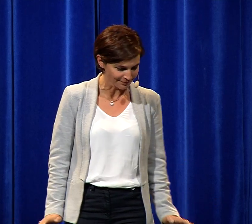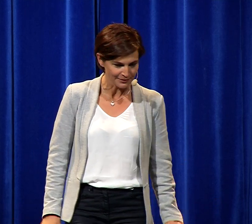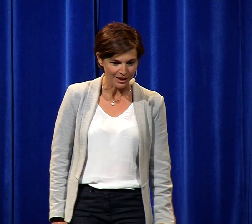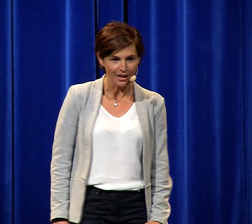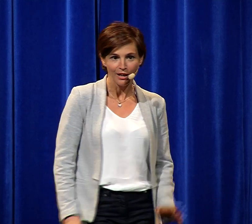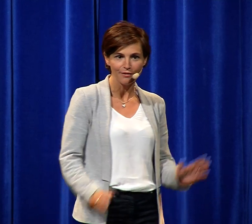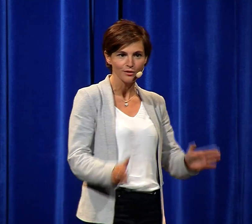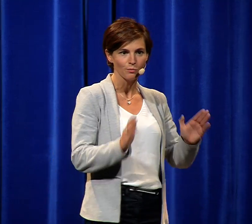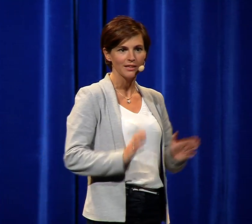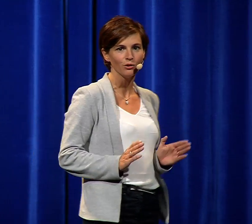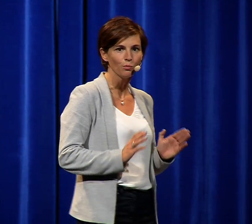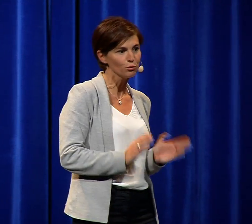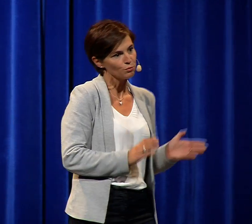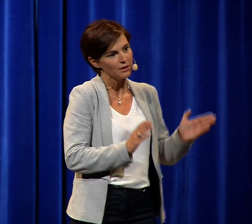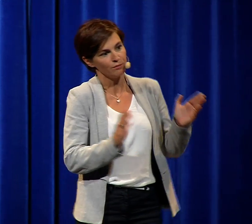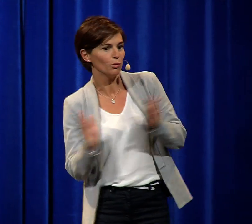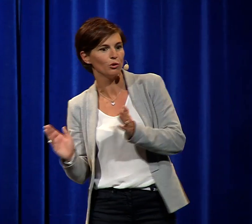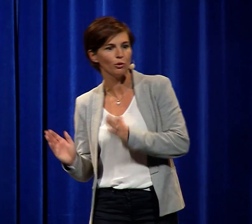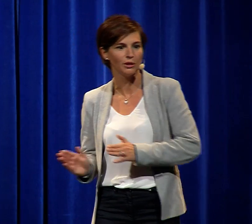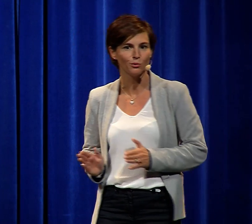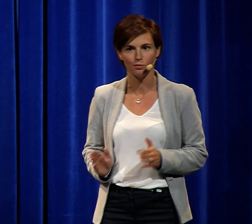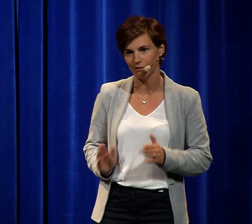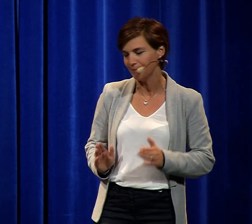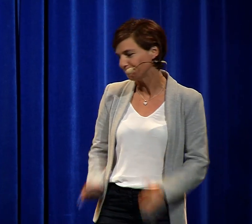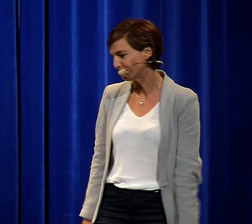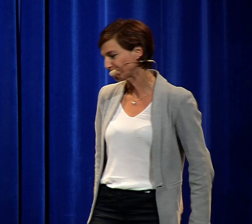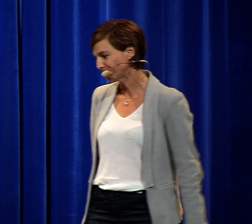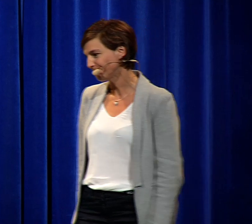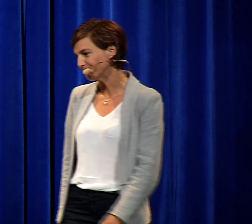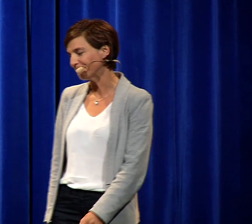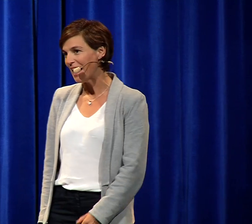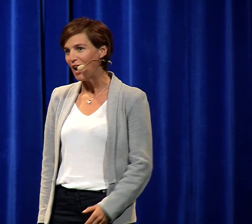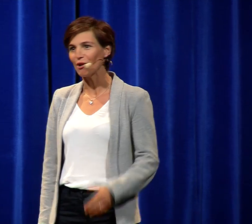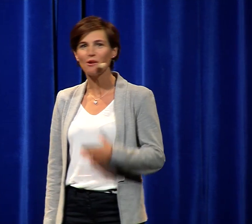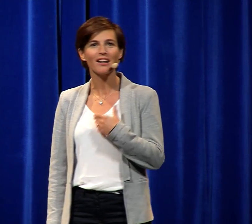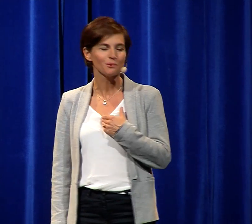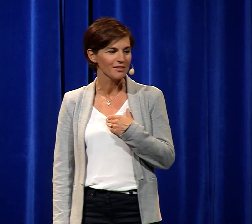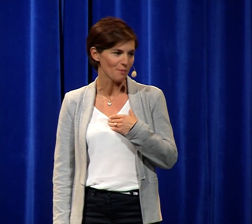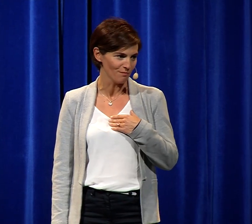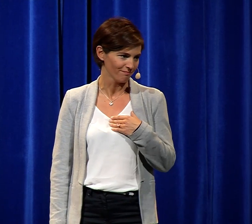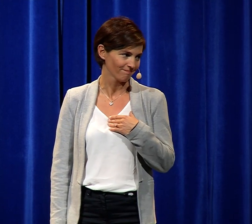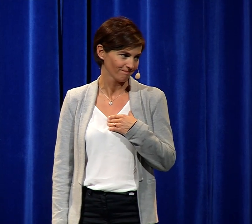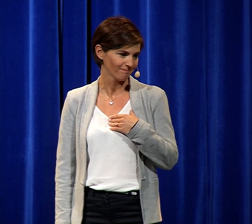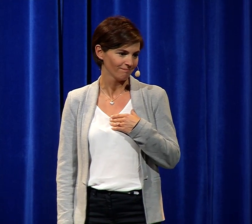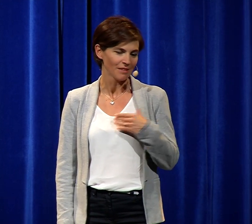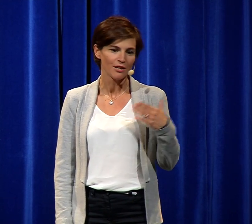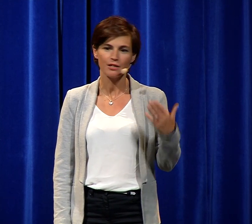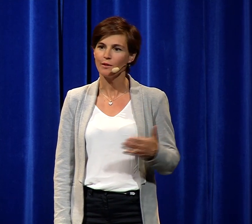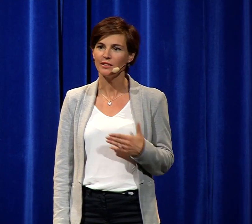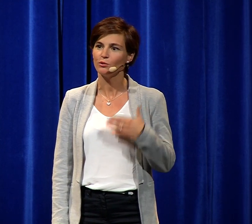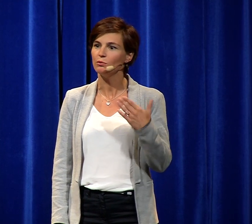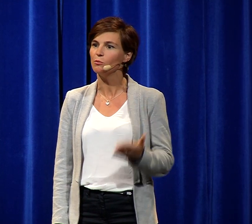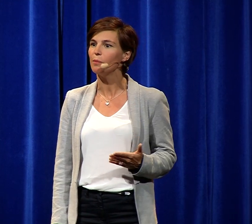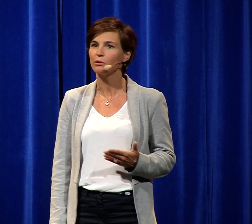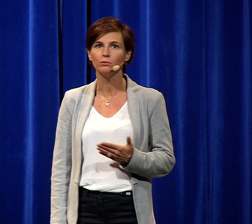maison. La version Madeleine de Proust, mais odeur huile de coupe, vous voyez. Alors je crois qu'inconsciemment, j'ai